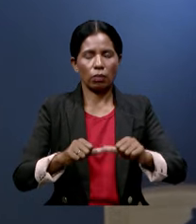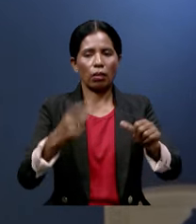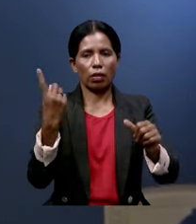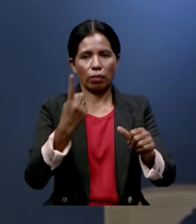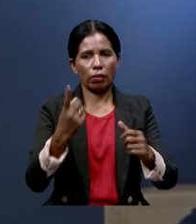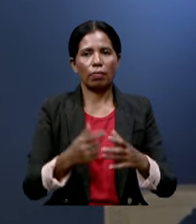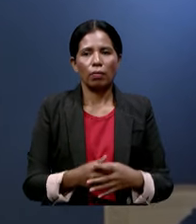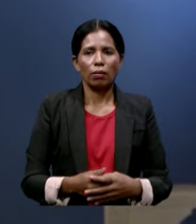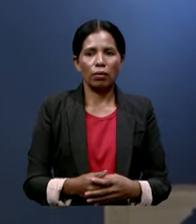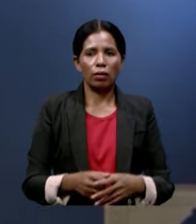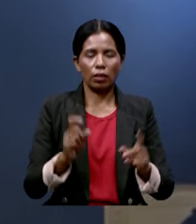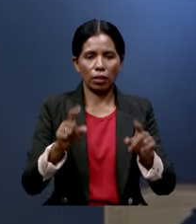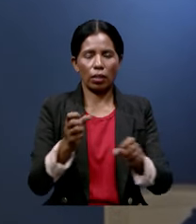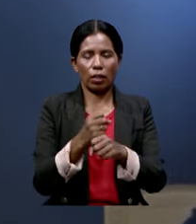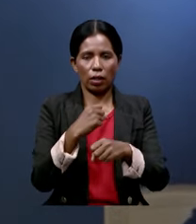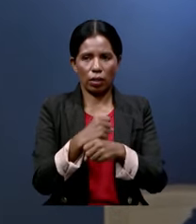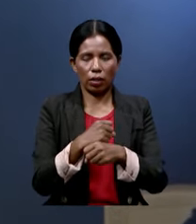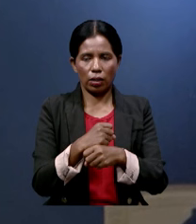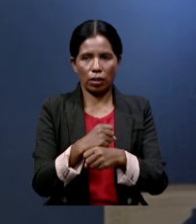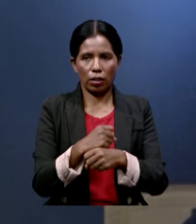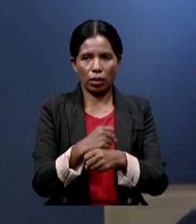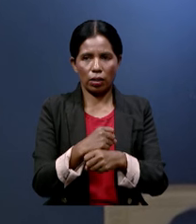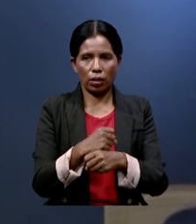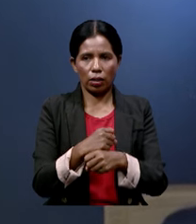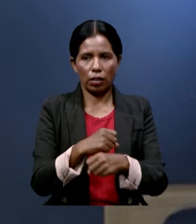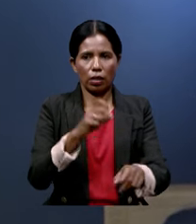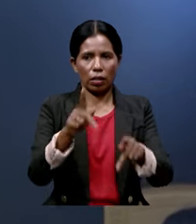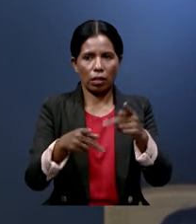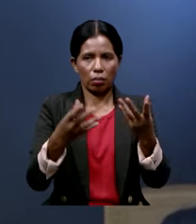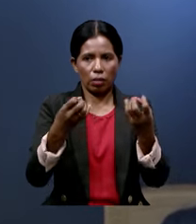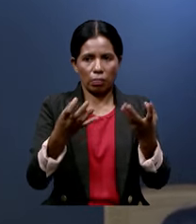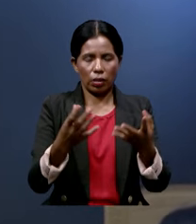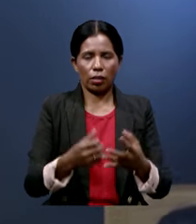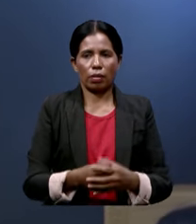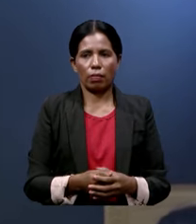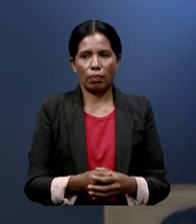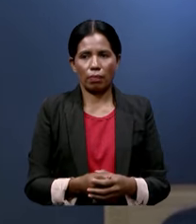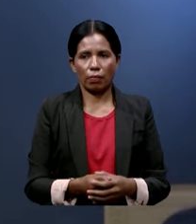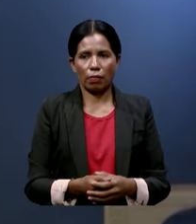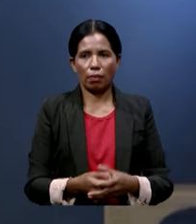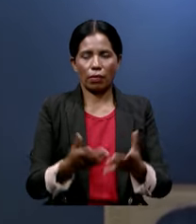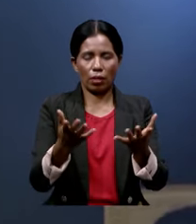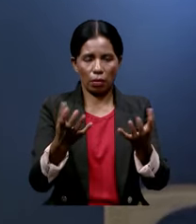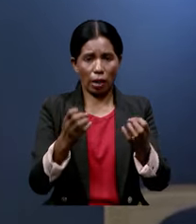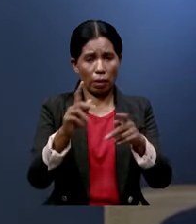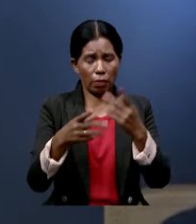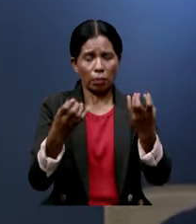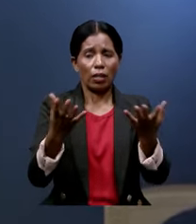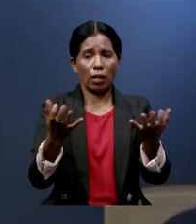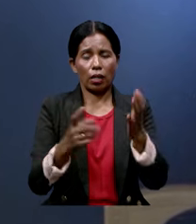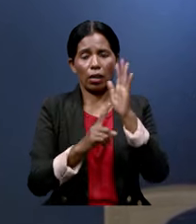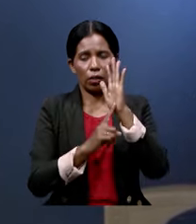kontinua thank you halo feira ira neta ma ema barak iya hakarak atu hatur